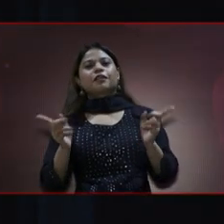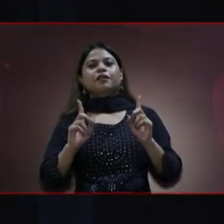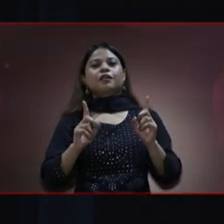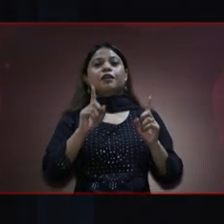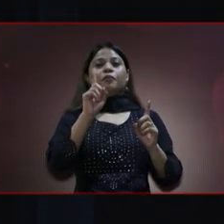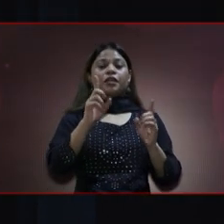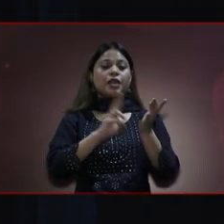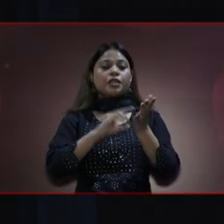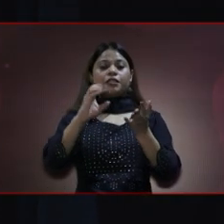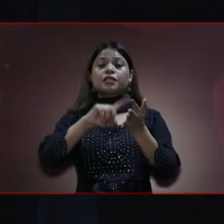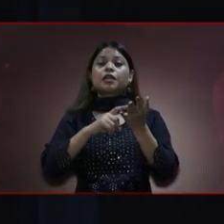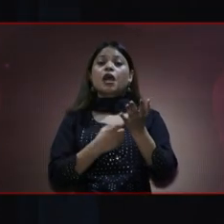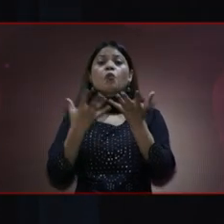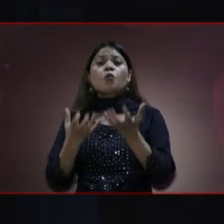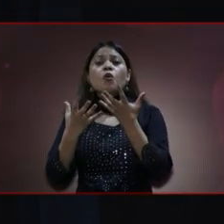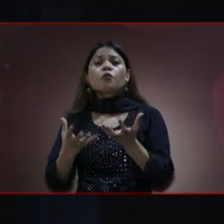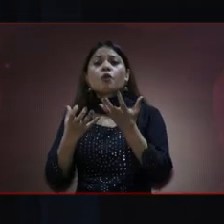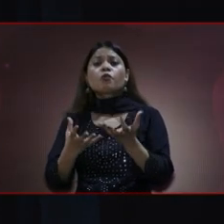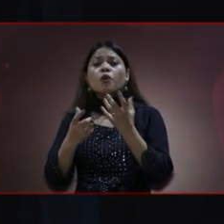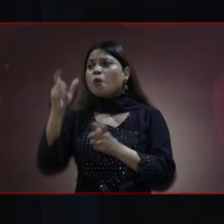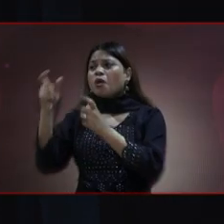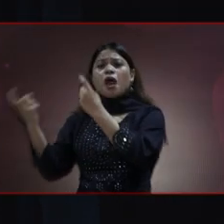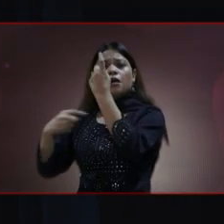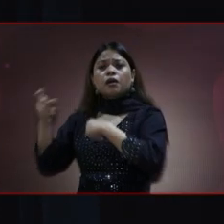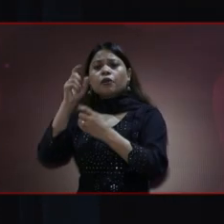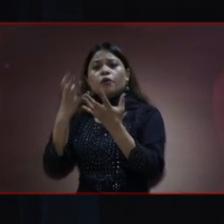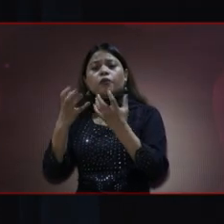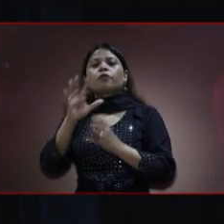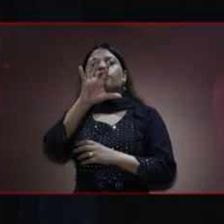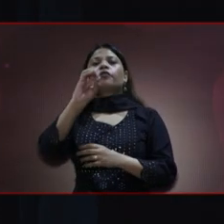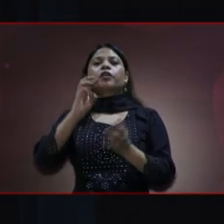रिक्वायरमेंट? NCERT's रिक्वायरमेंट इज 50 मिलियन।